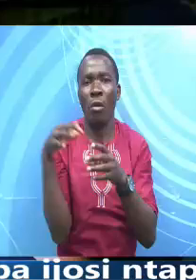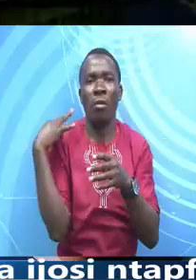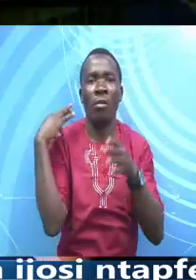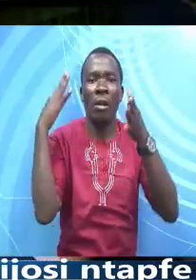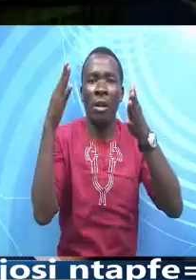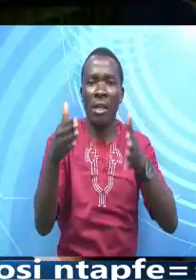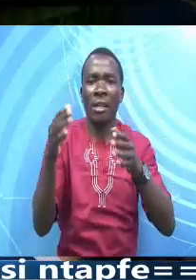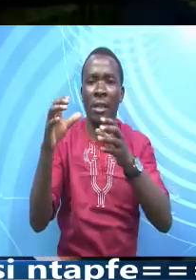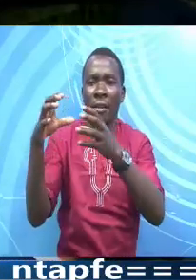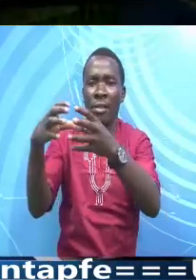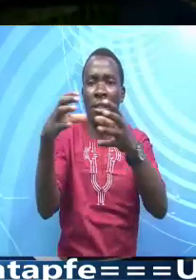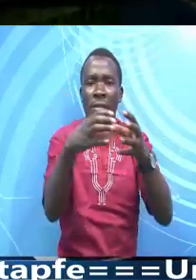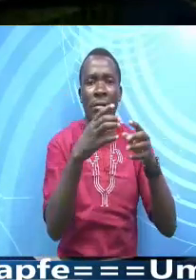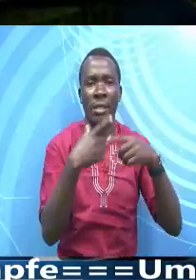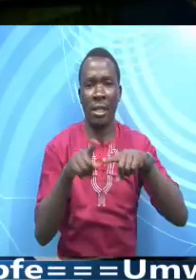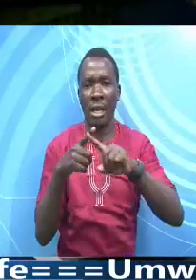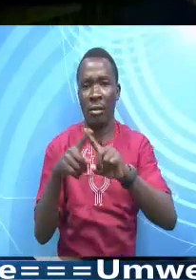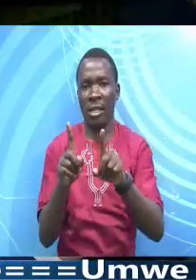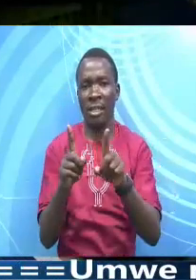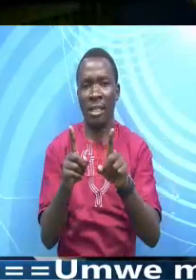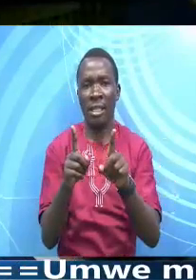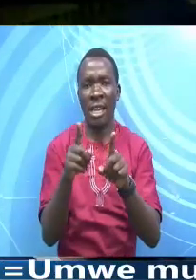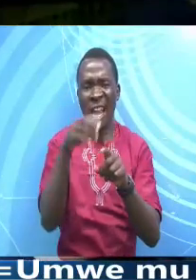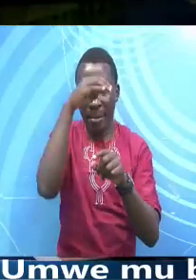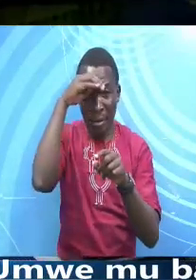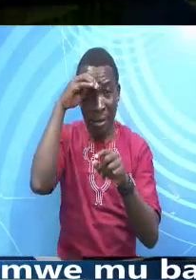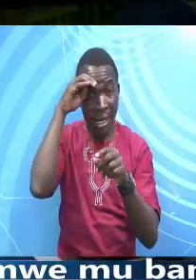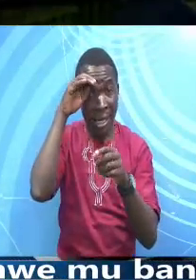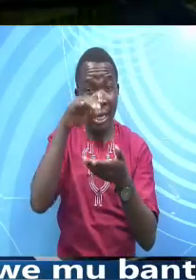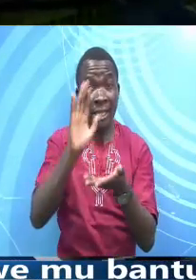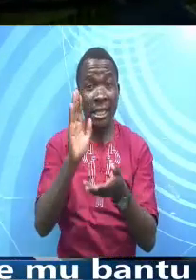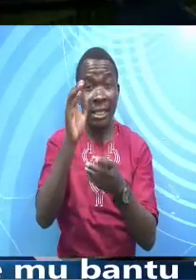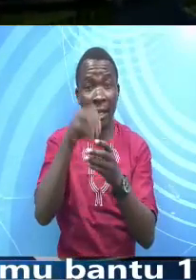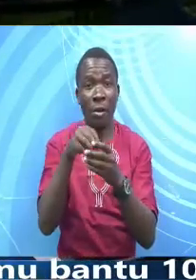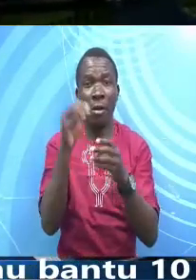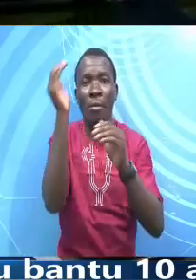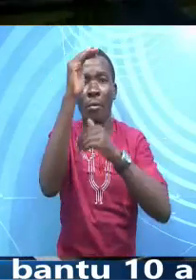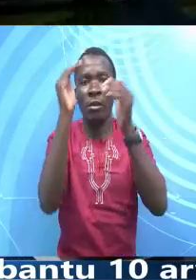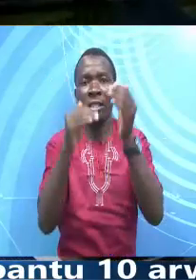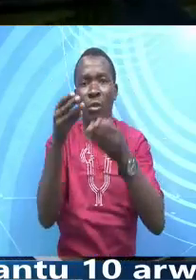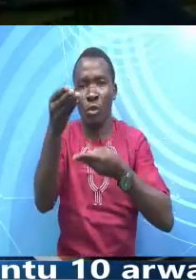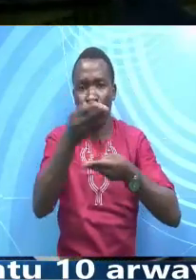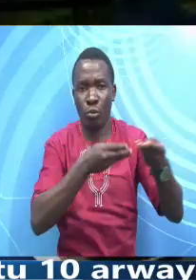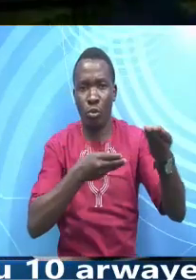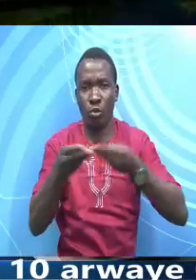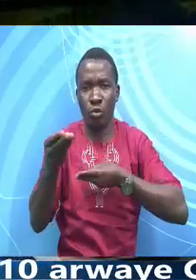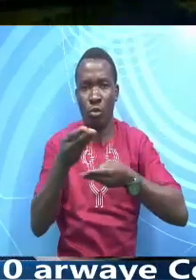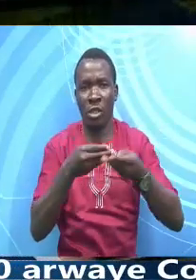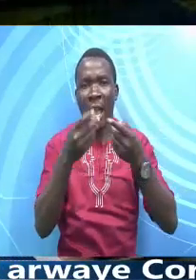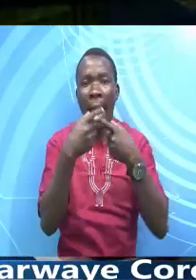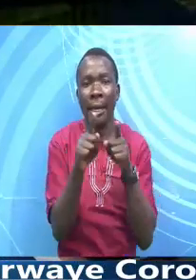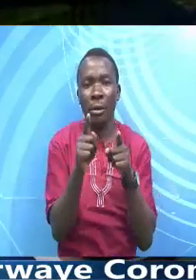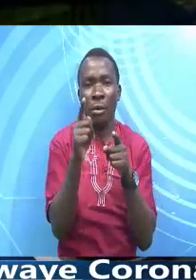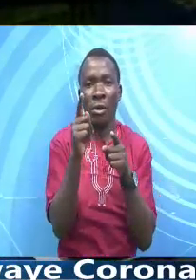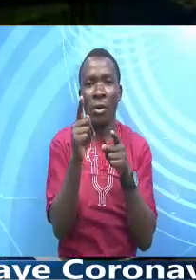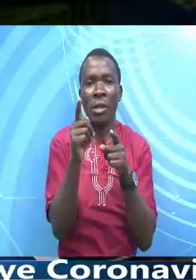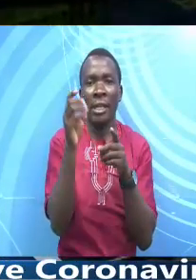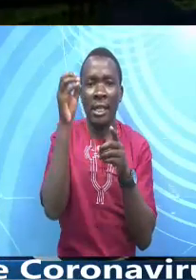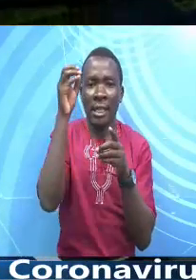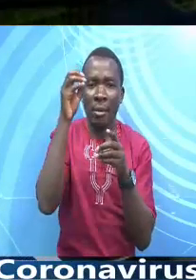ibyiciro bitandukanye byaradufashije abagorana kenshi aba harimo abo mu nzego z'ubucuruzi ariko kubera ko n'inzego za